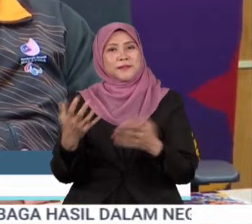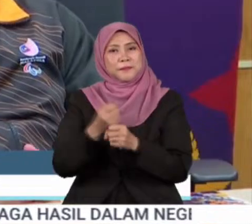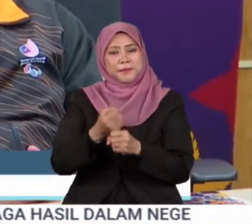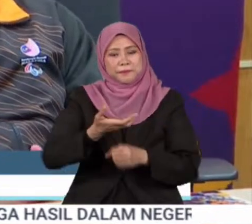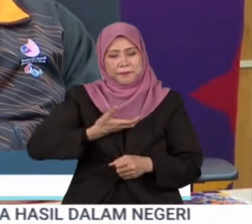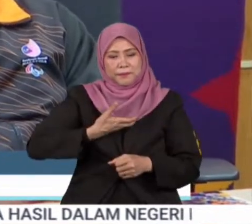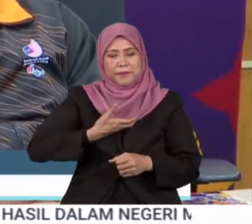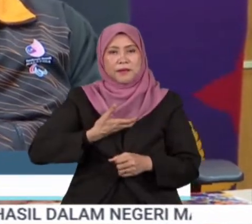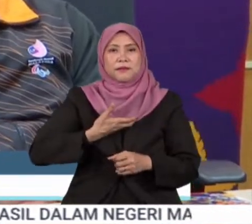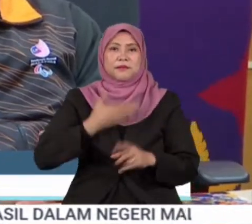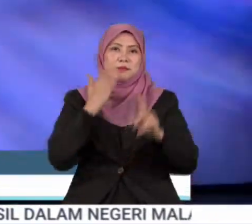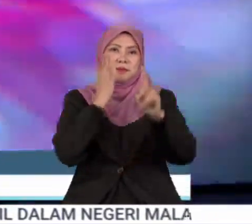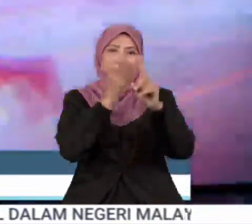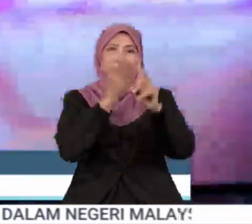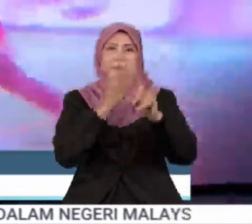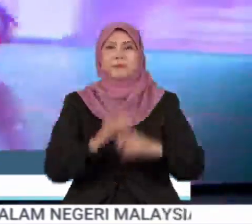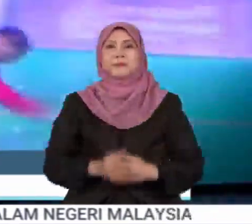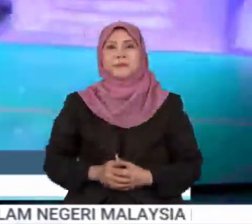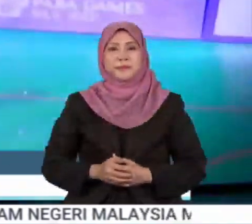kepada kita.